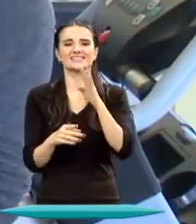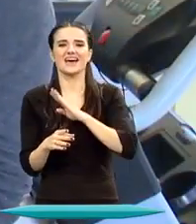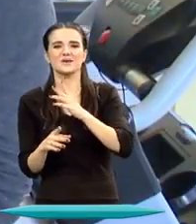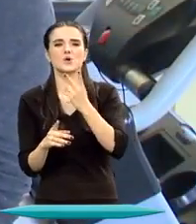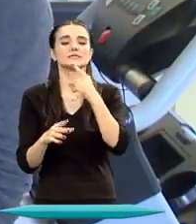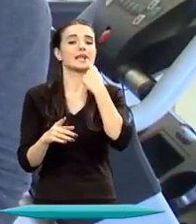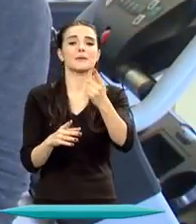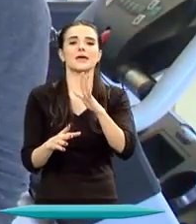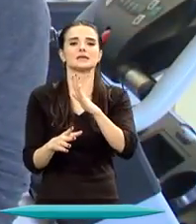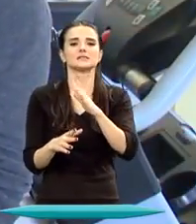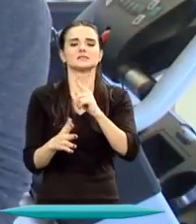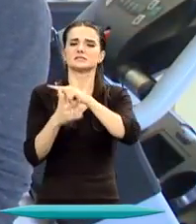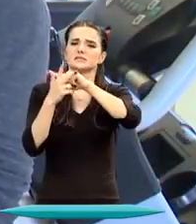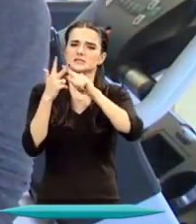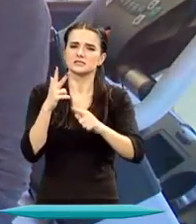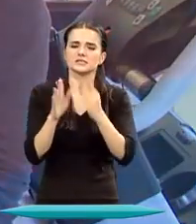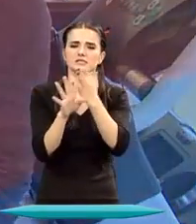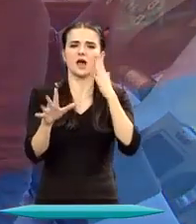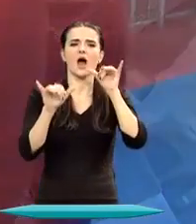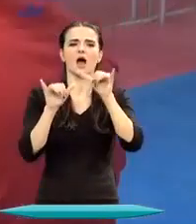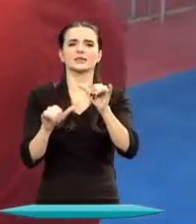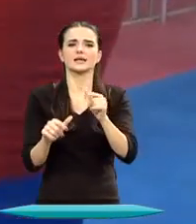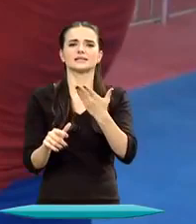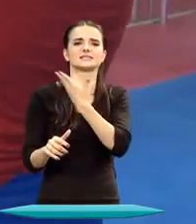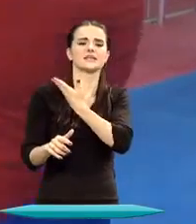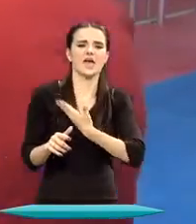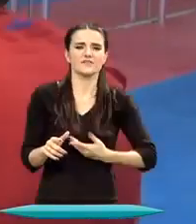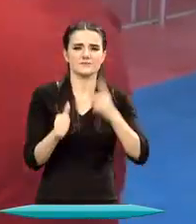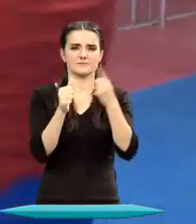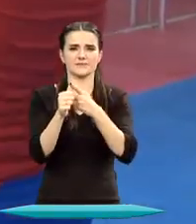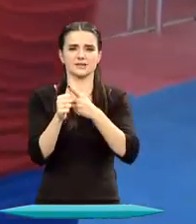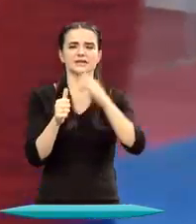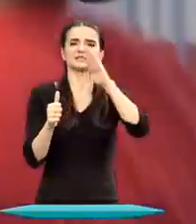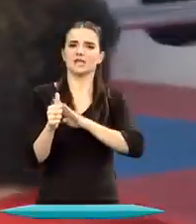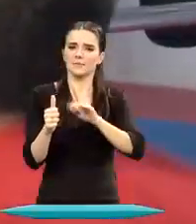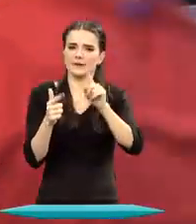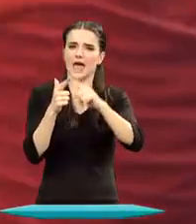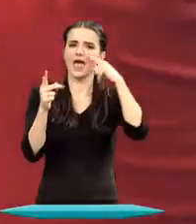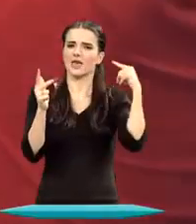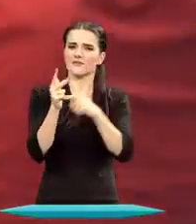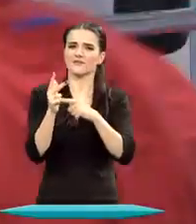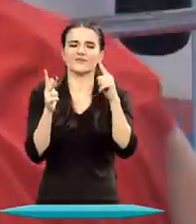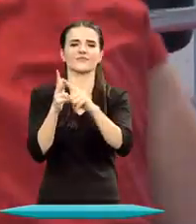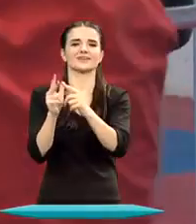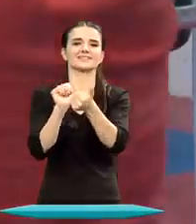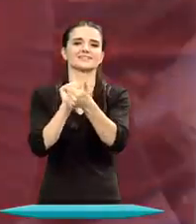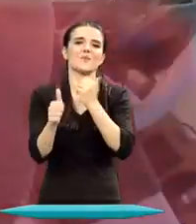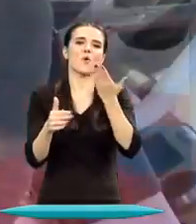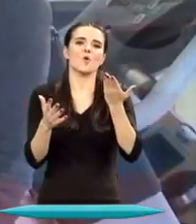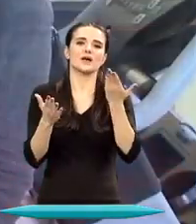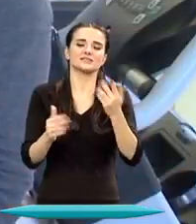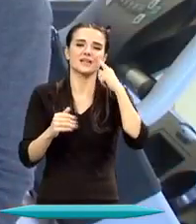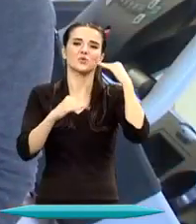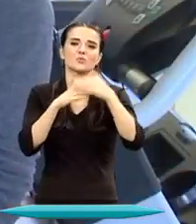ön plandadır. Sabır gerçekten otizmde bir şeyleri aşmak için ana hedeflerimizdendir. Spor da aslında